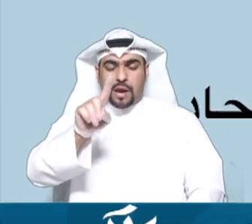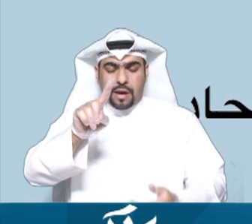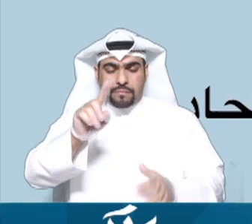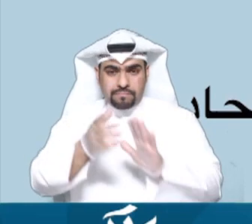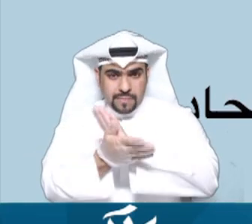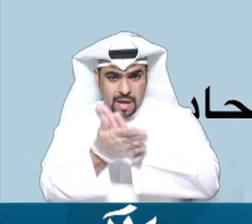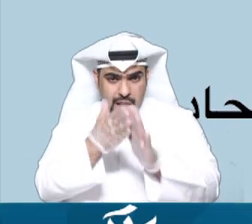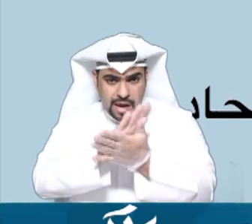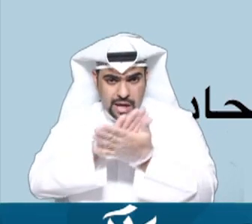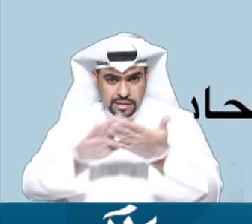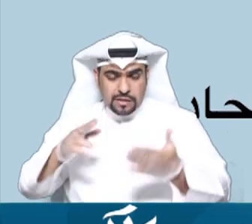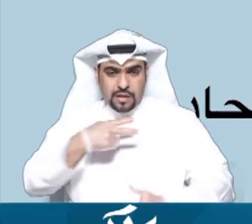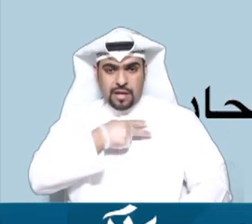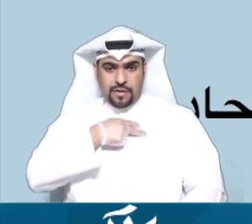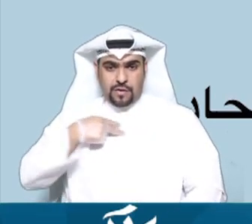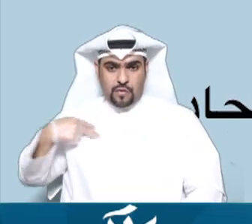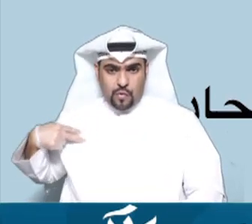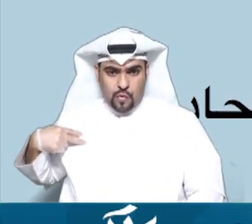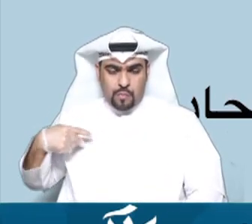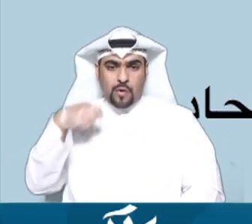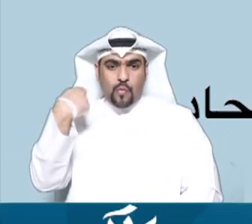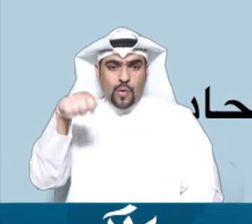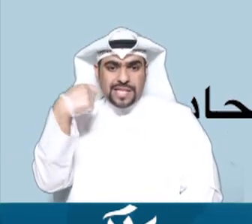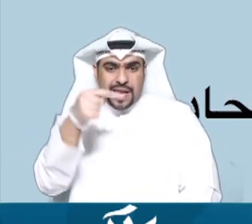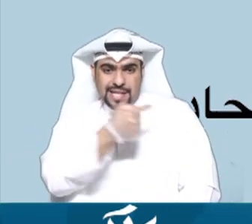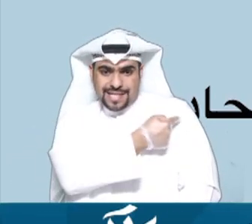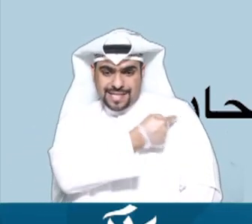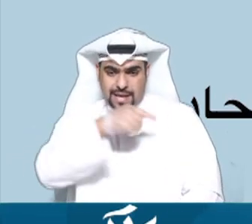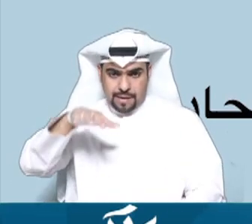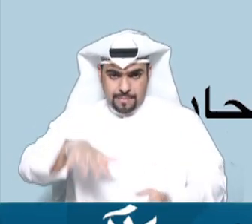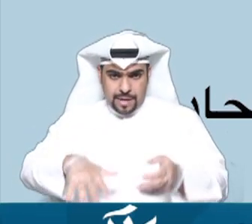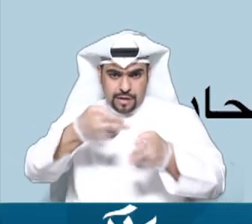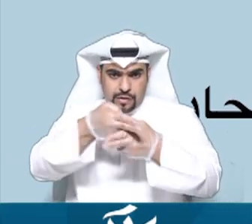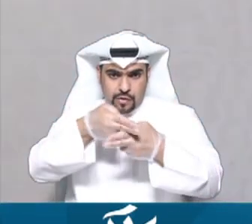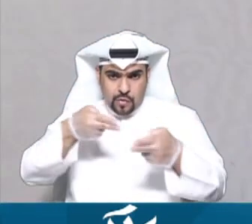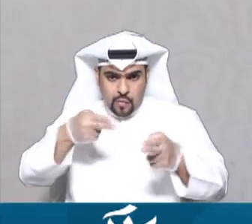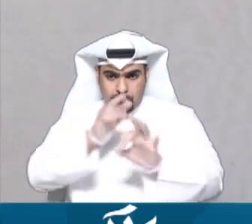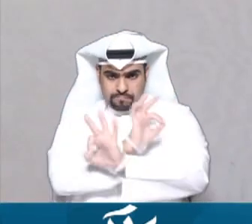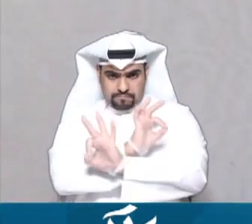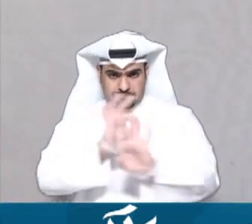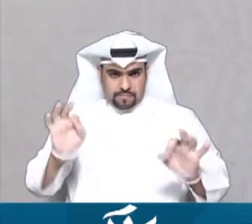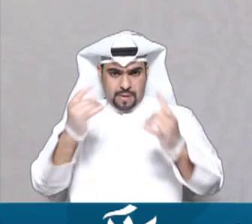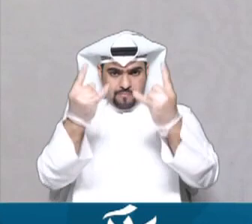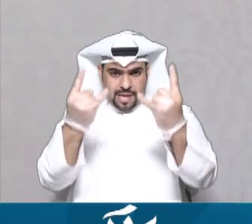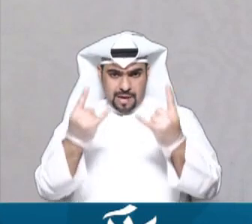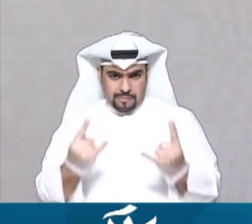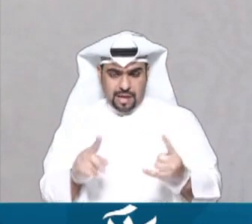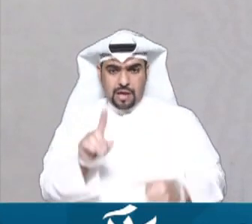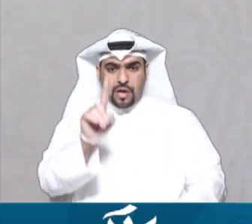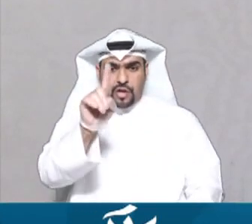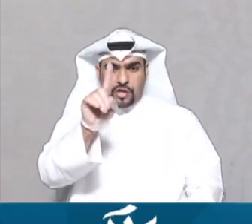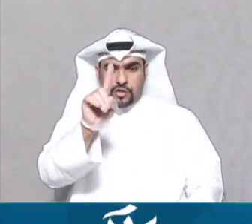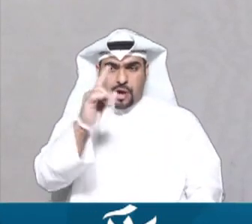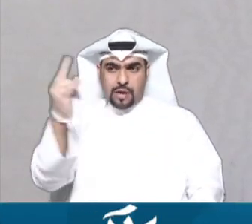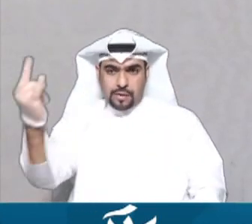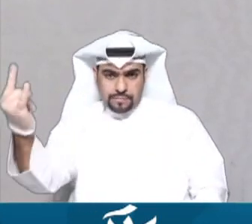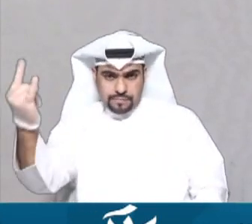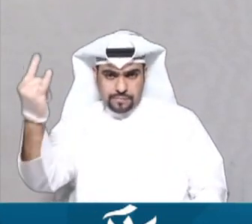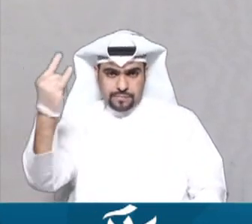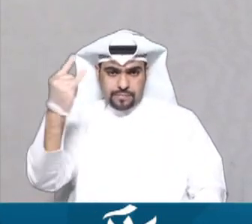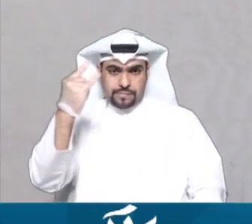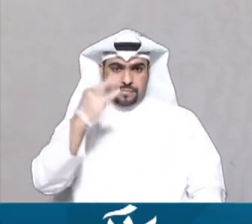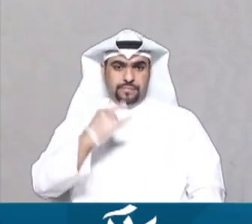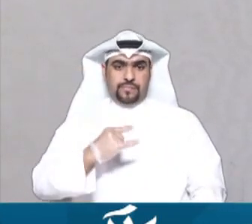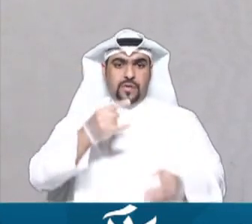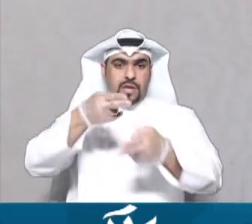تقوم السلطات الصحية في دولة الكويت بتأمين الوضع الصحي بالكامل حفاظا على سلامتهم وحفاظا